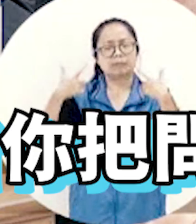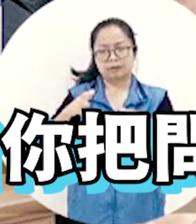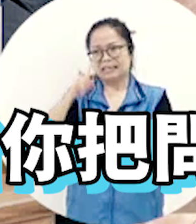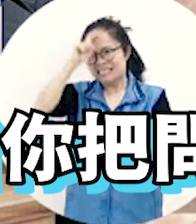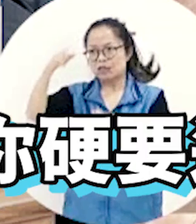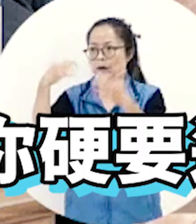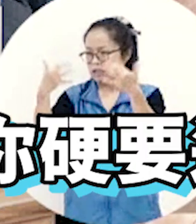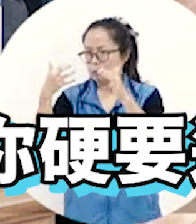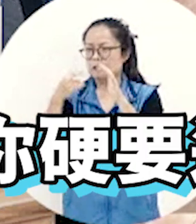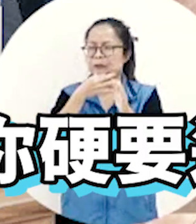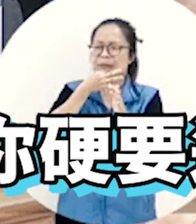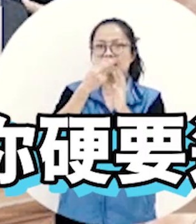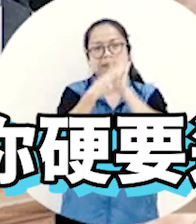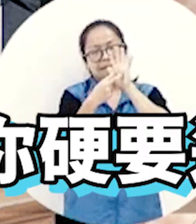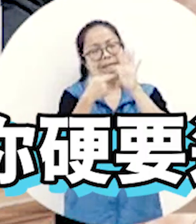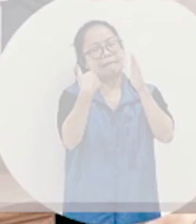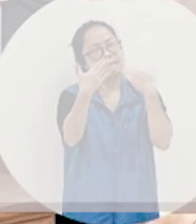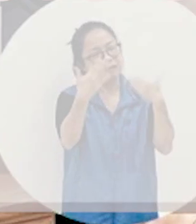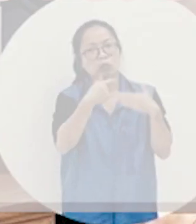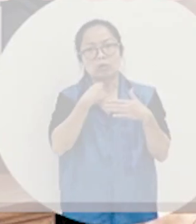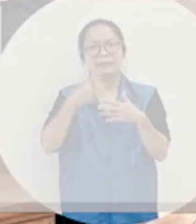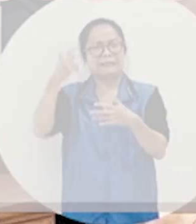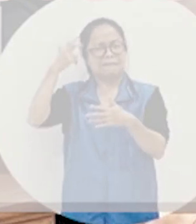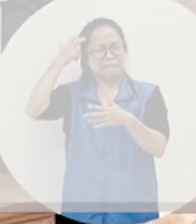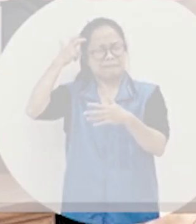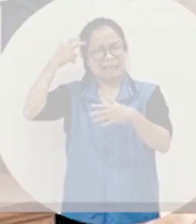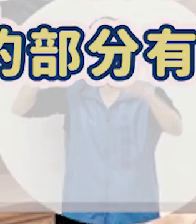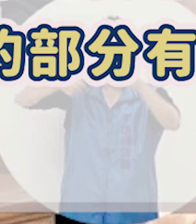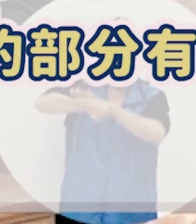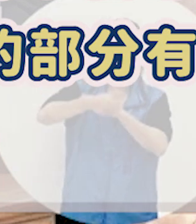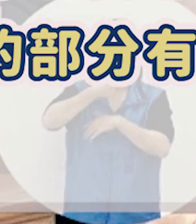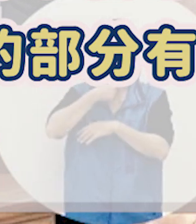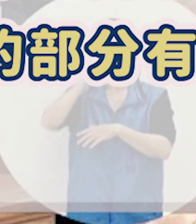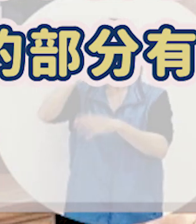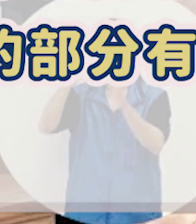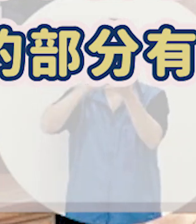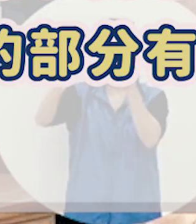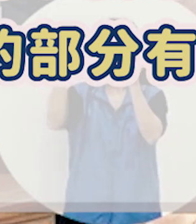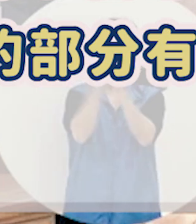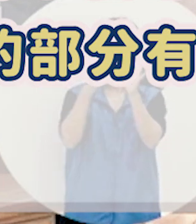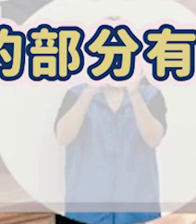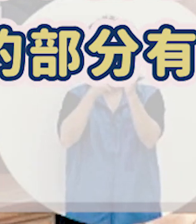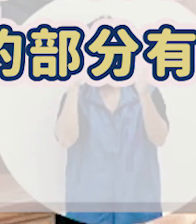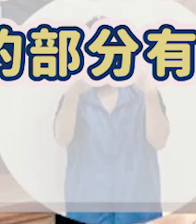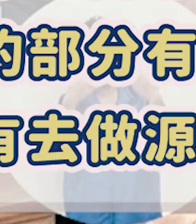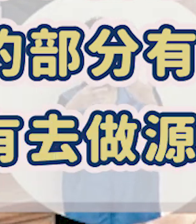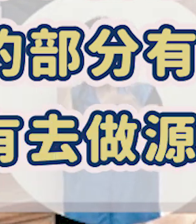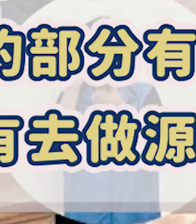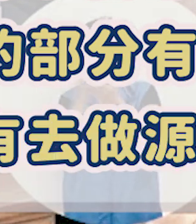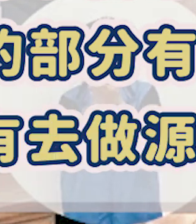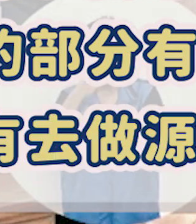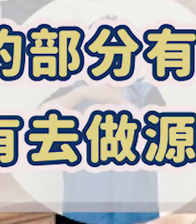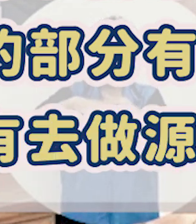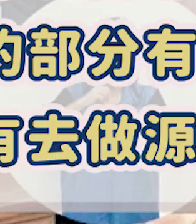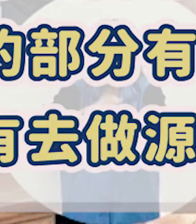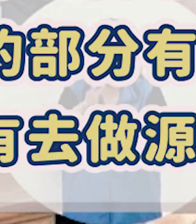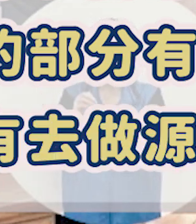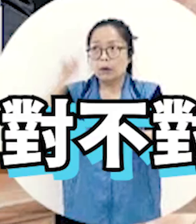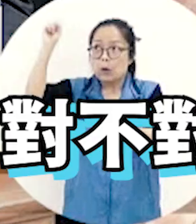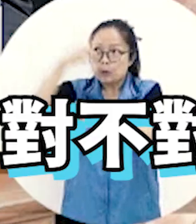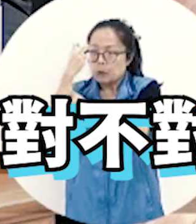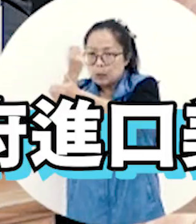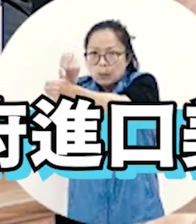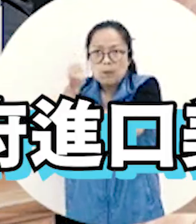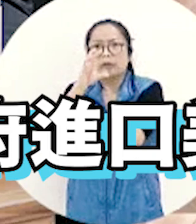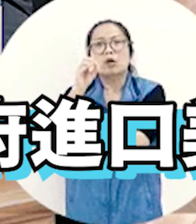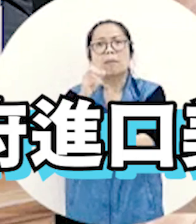说明清楚。譬如说你硬要进口的话，那你标示要怎么标？ 对， 那你在检验的部分有没有疏漏？你有没有去做源头的管制？